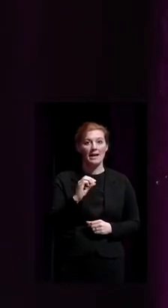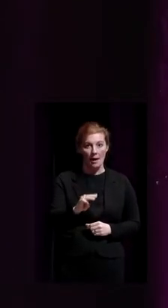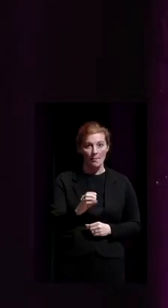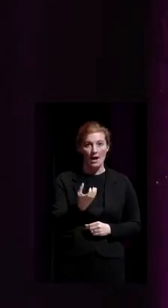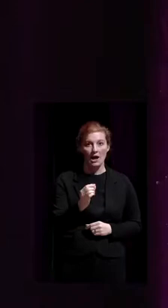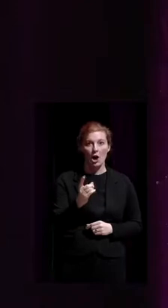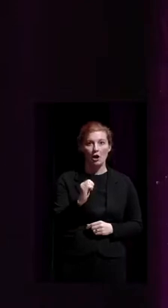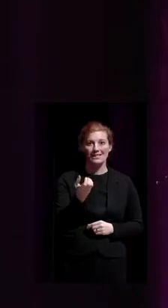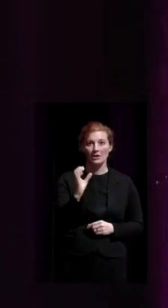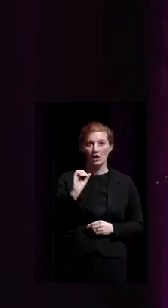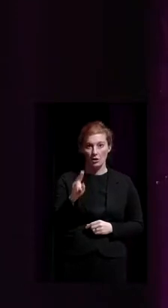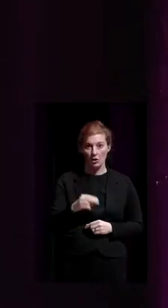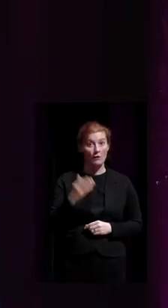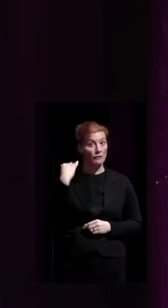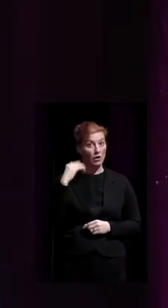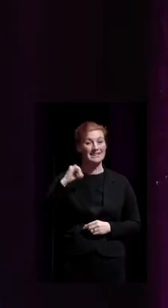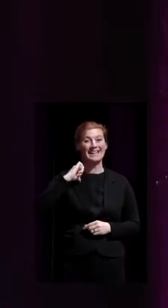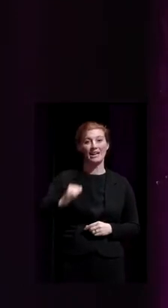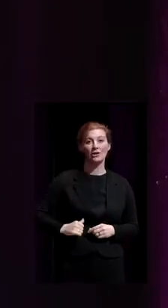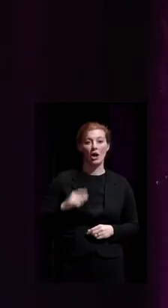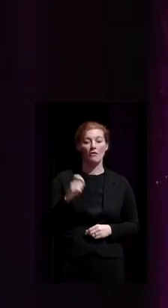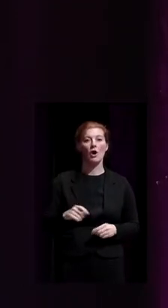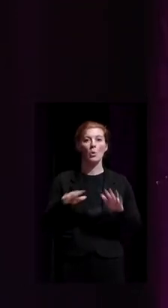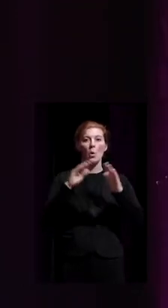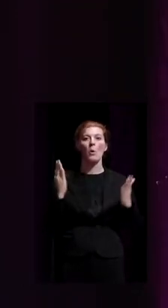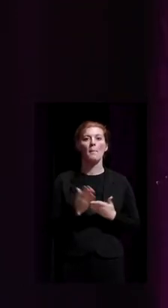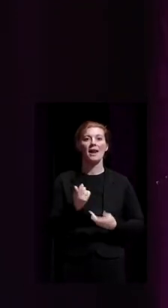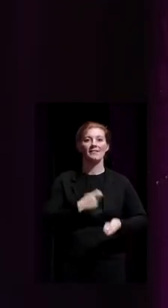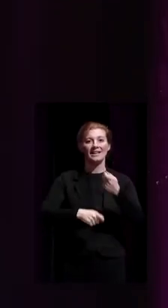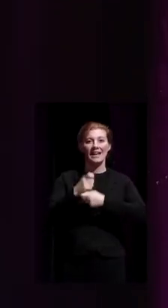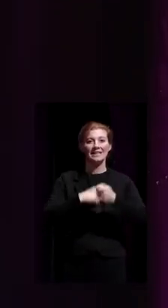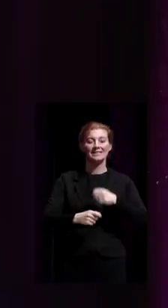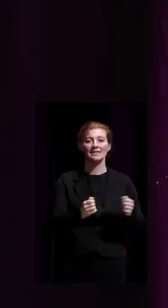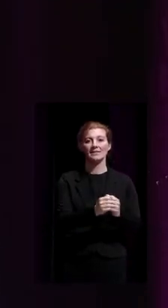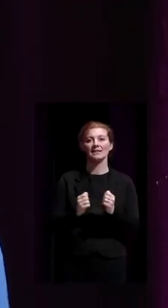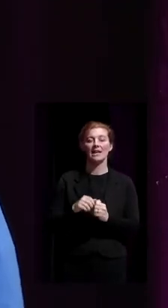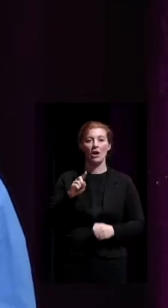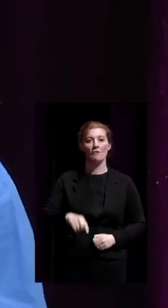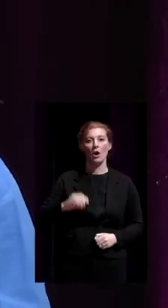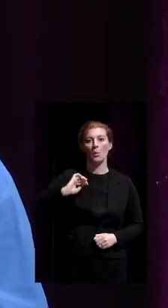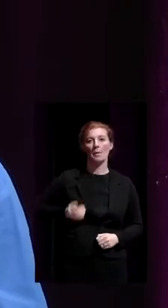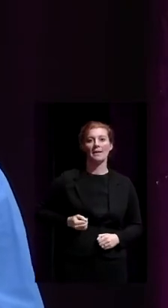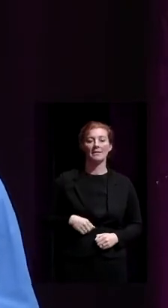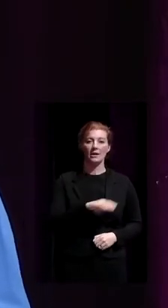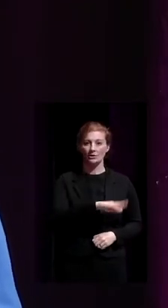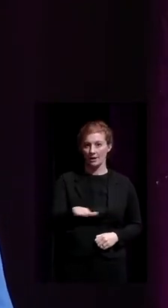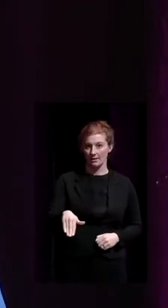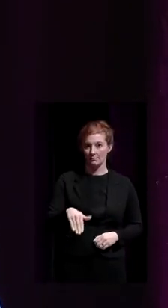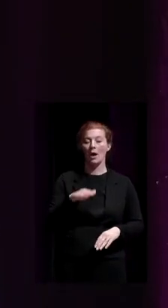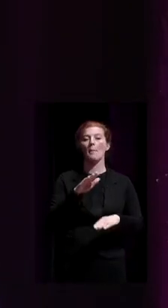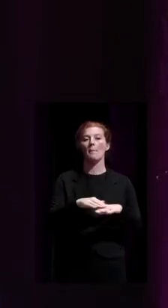Claesson, tidigare direktör vid Global Financing Facility for Women and Children på